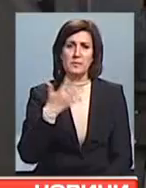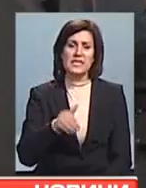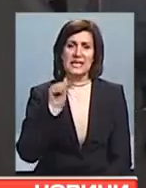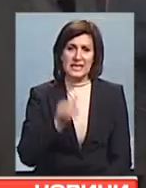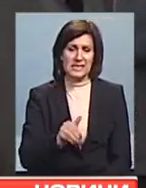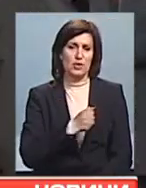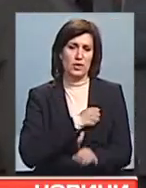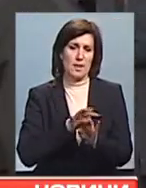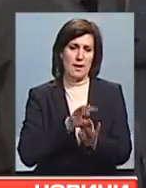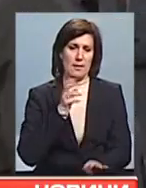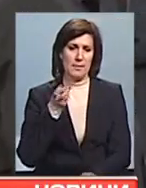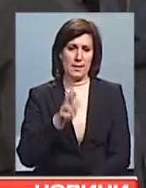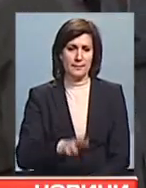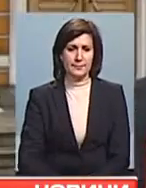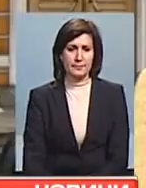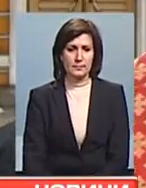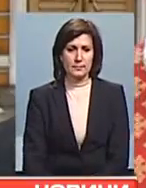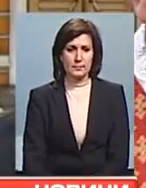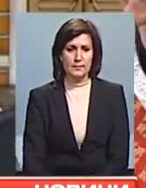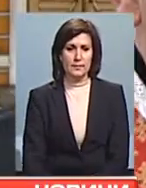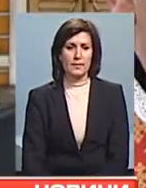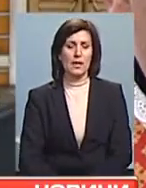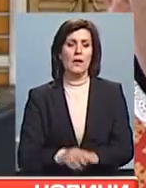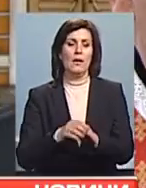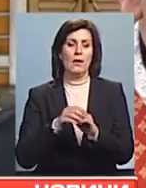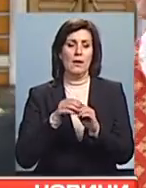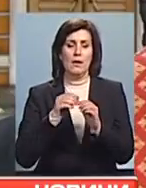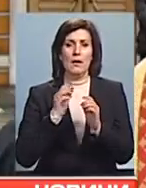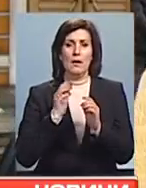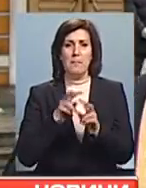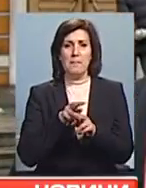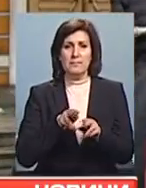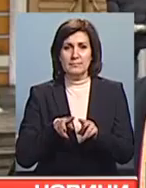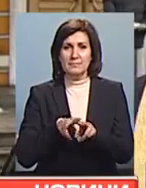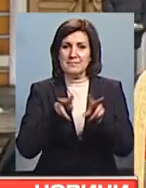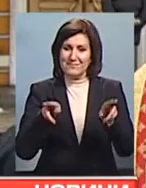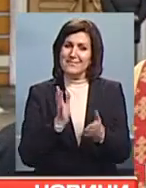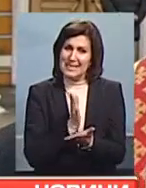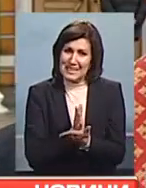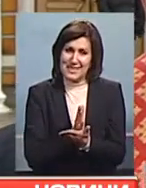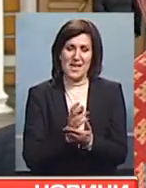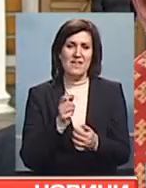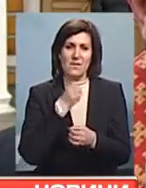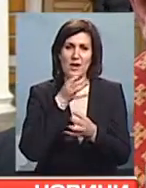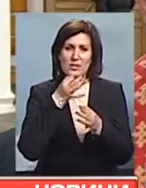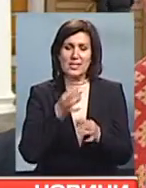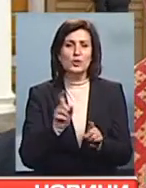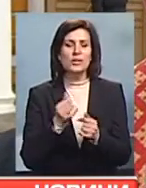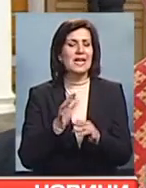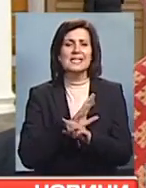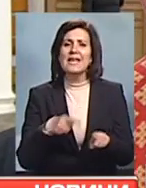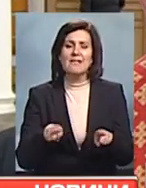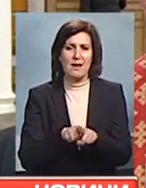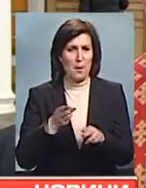250тисячна армія українсько Наро паралелі Звичайно є і ви дуже гарно сказали що зараз не така безнадійна